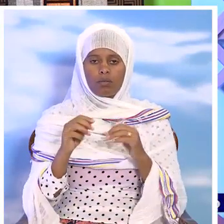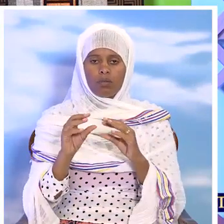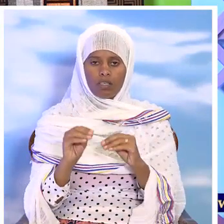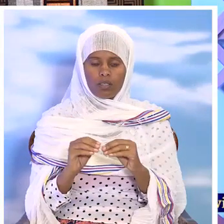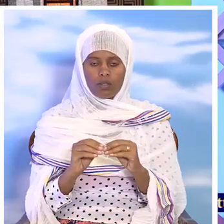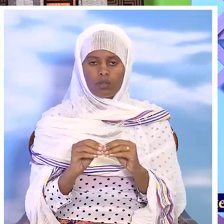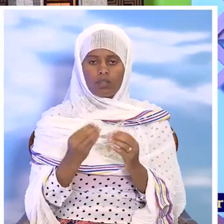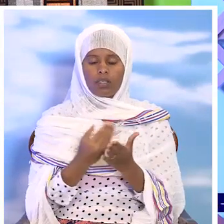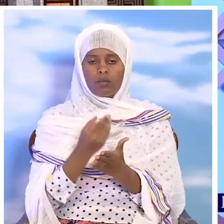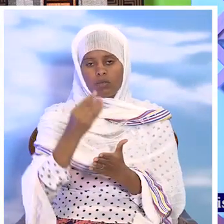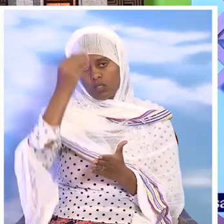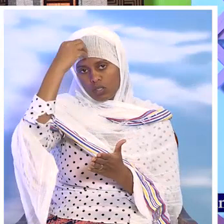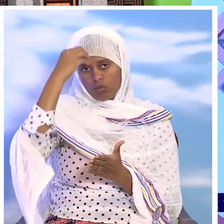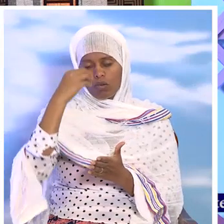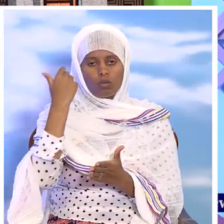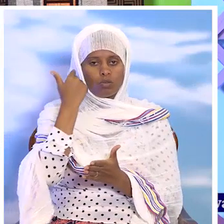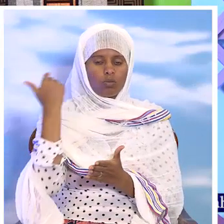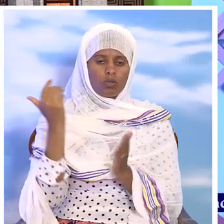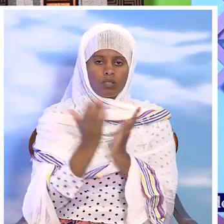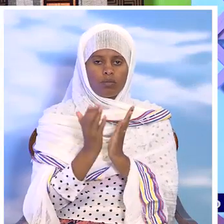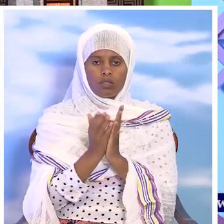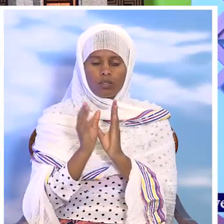ካብዚ እንምሃሮን እንሰምዖን ትምህርቲ እዩ ማለት እዩ።